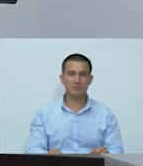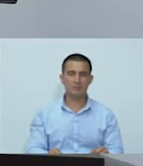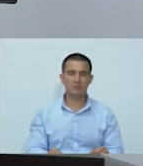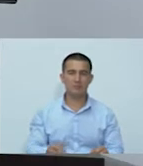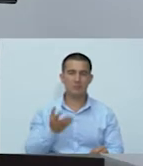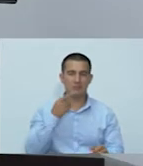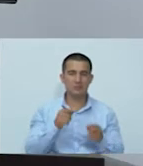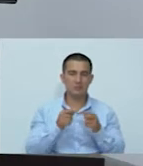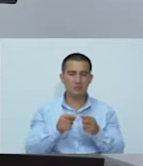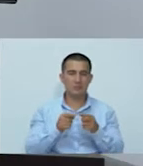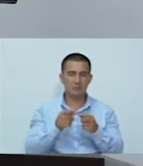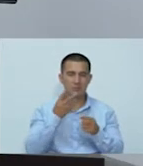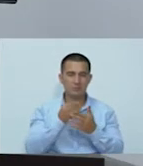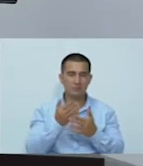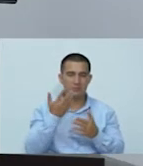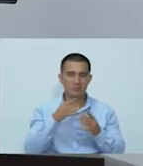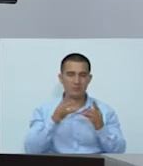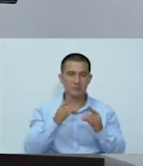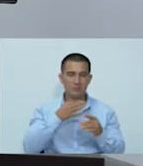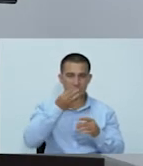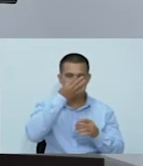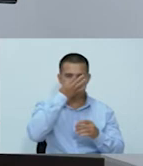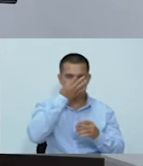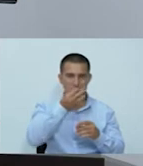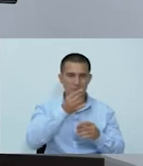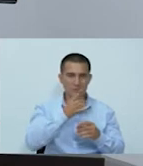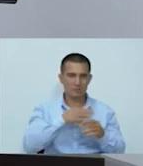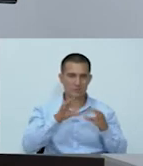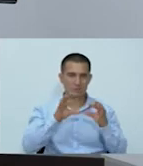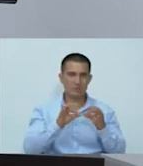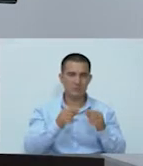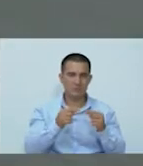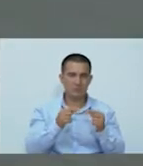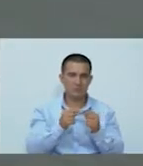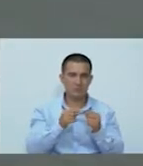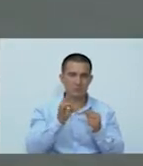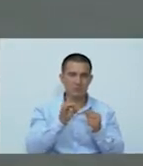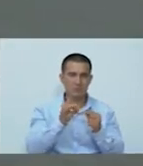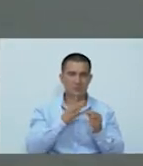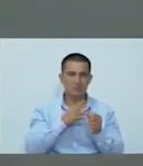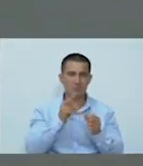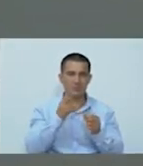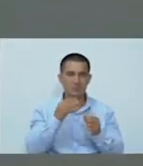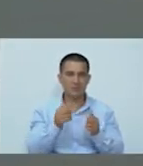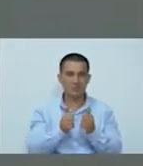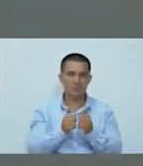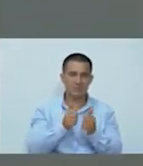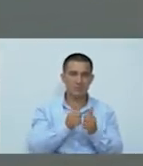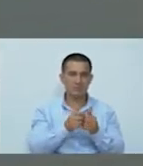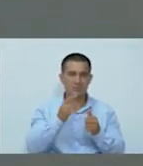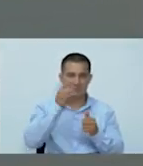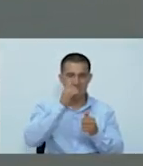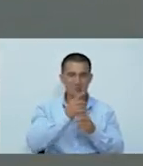Uchini yopishtirganda tekis yopishtirishga harakat qilinglar. Yonlaridan qiyshiq bo'lib yopishib